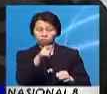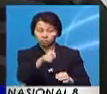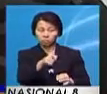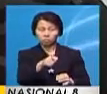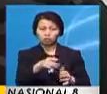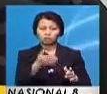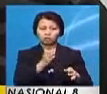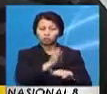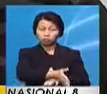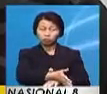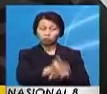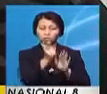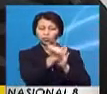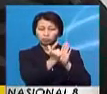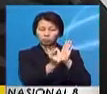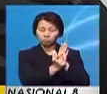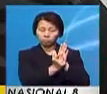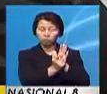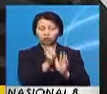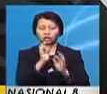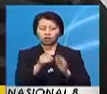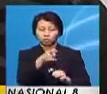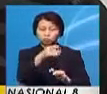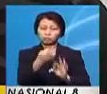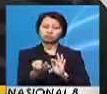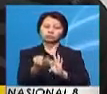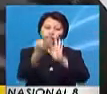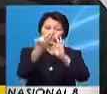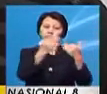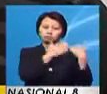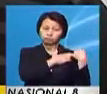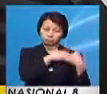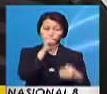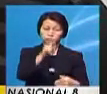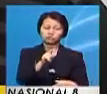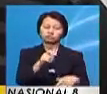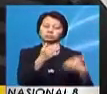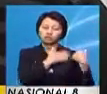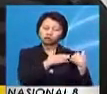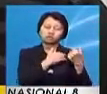broken the law, then you know, he has to face the consequences.